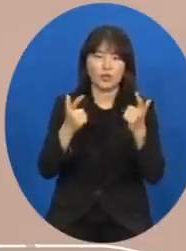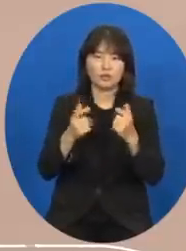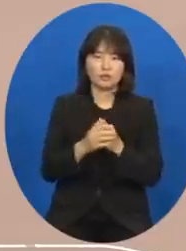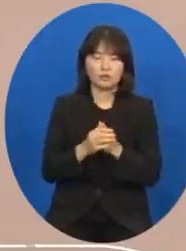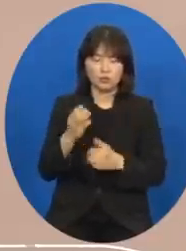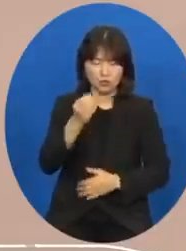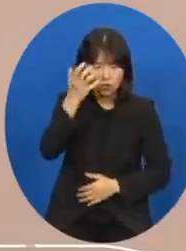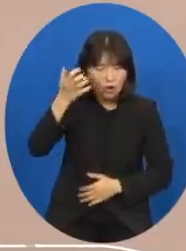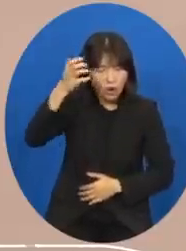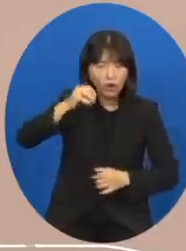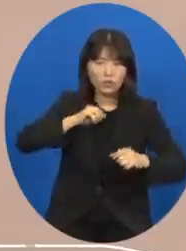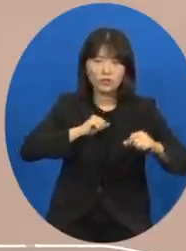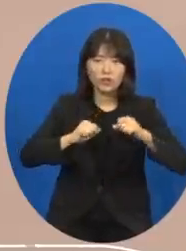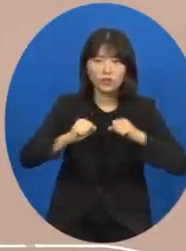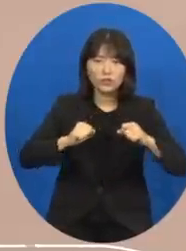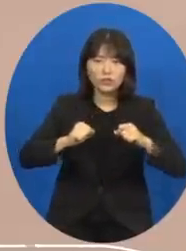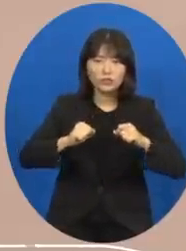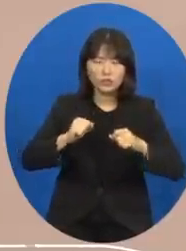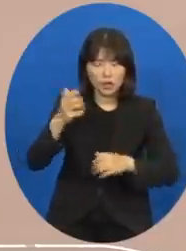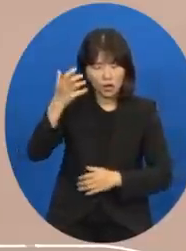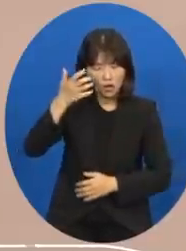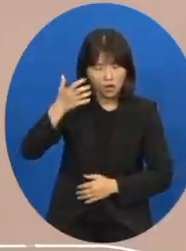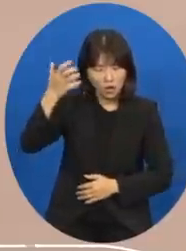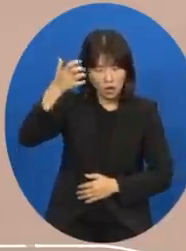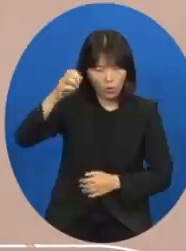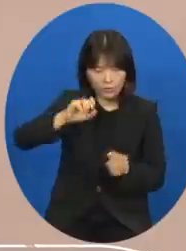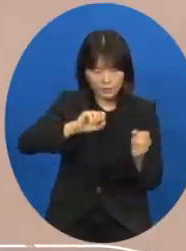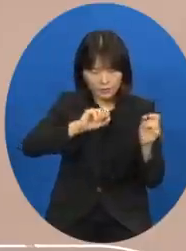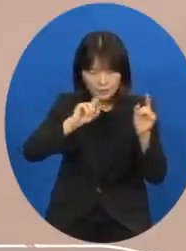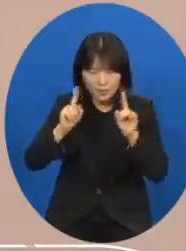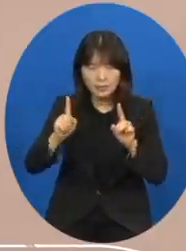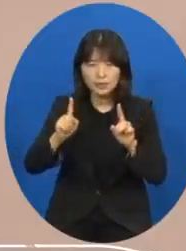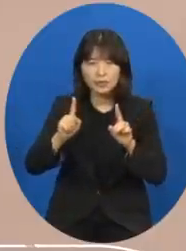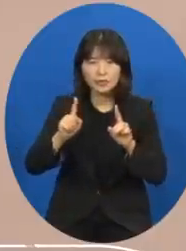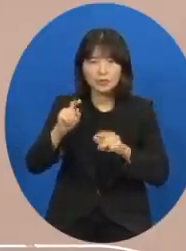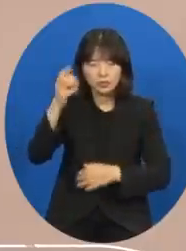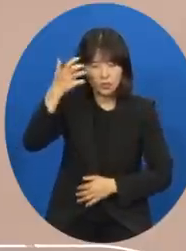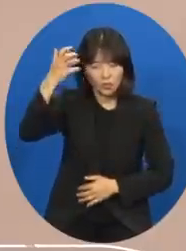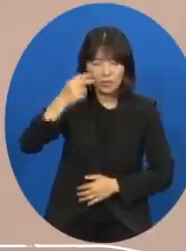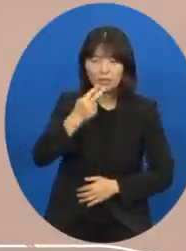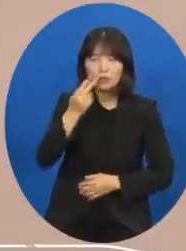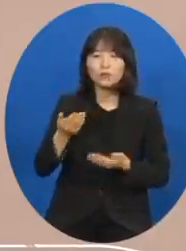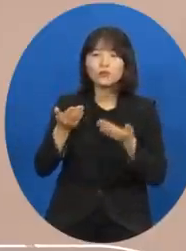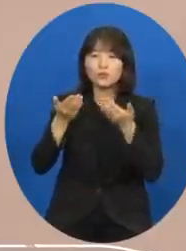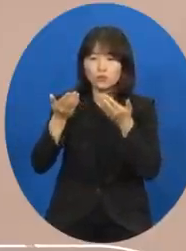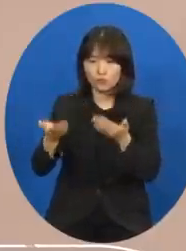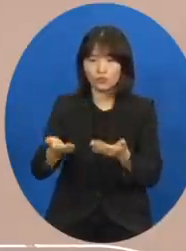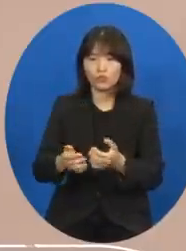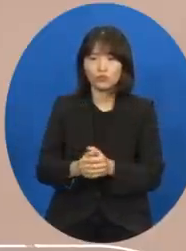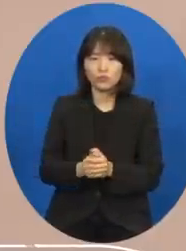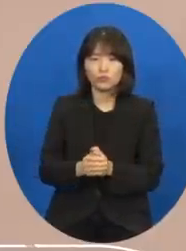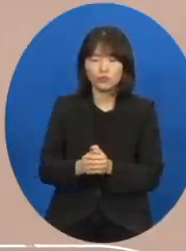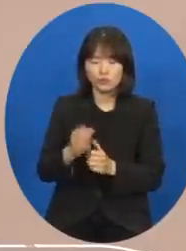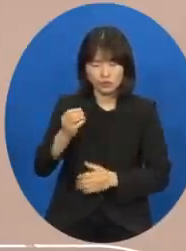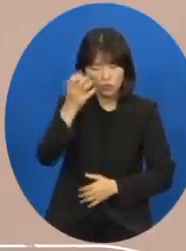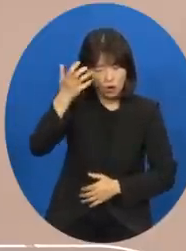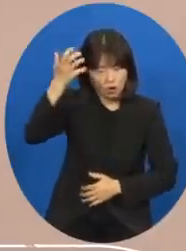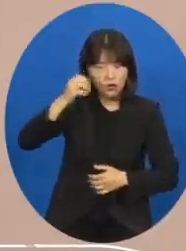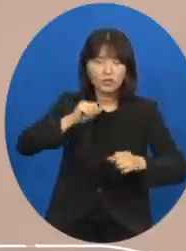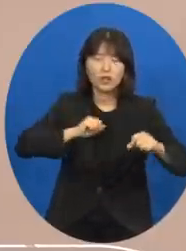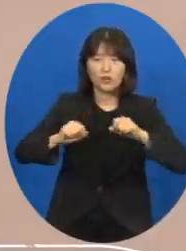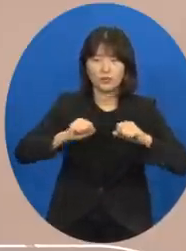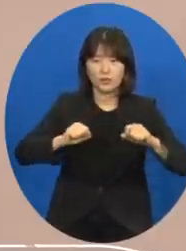역사로 영혼을 살리는 영혼의 생명을 주는 그런 성령의 역사죠.